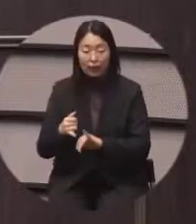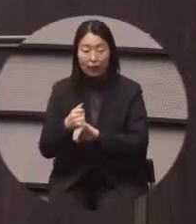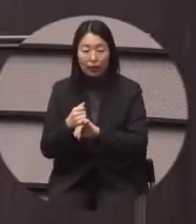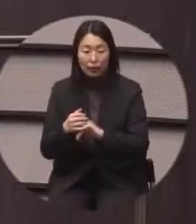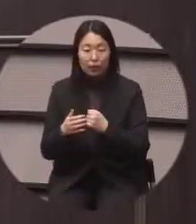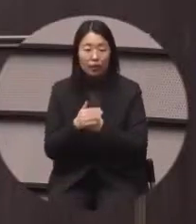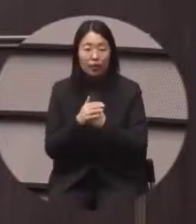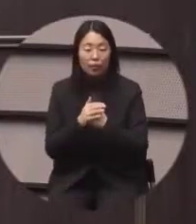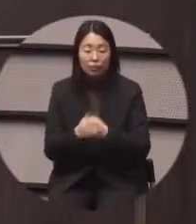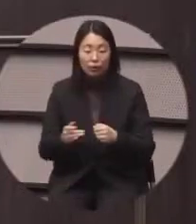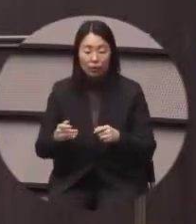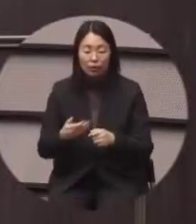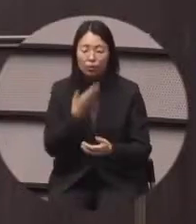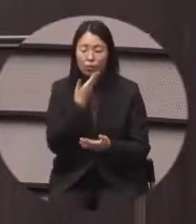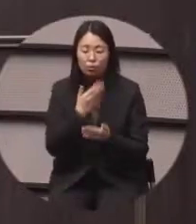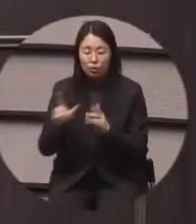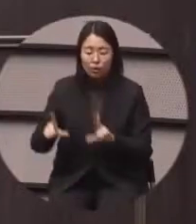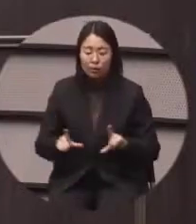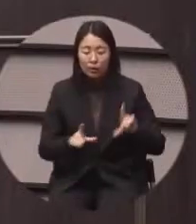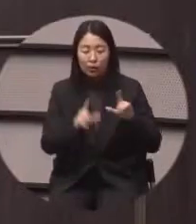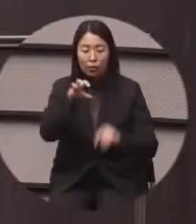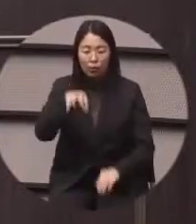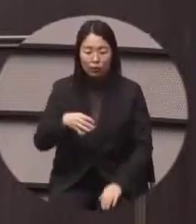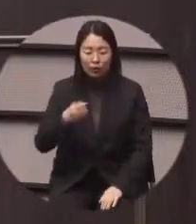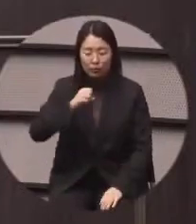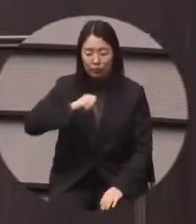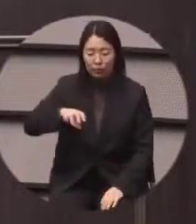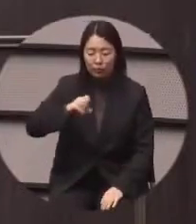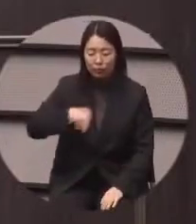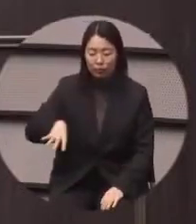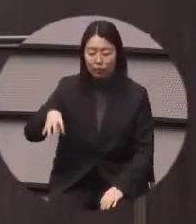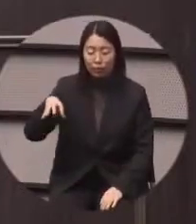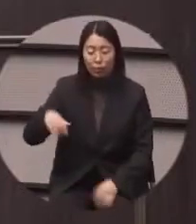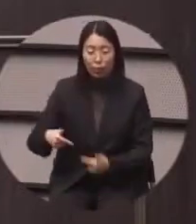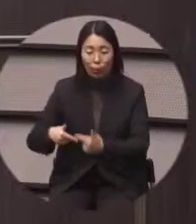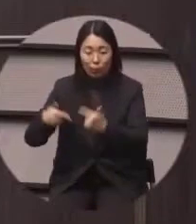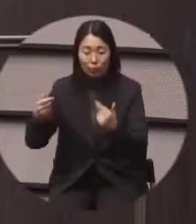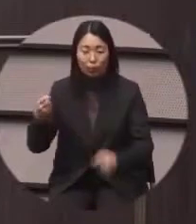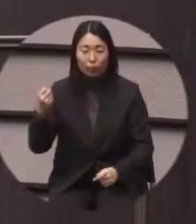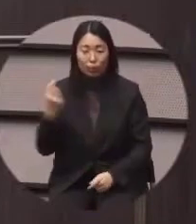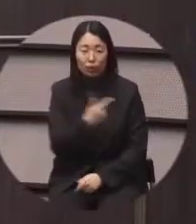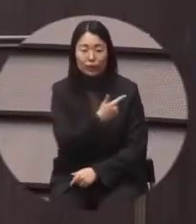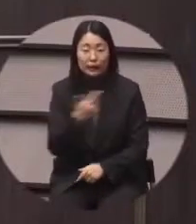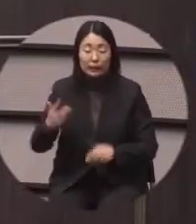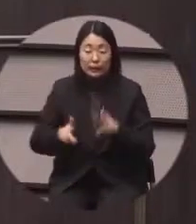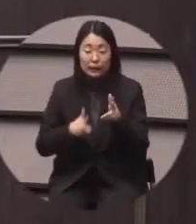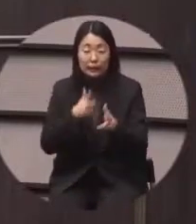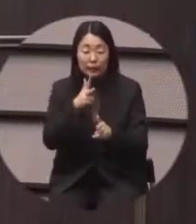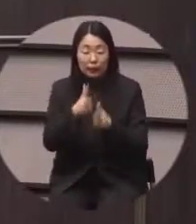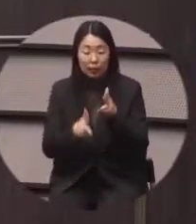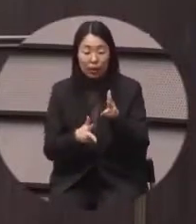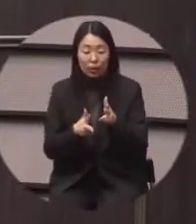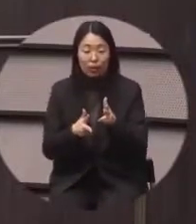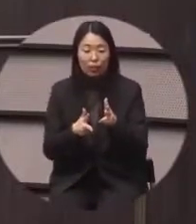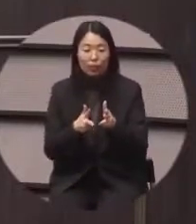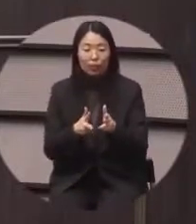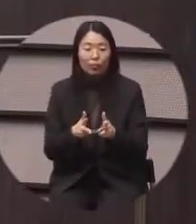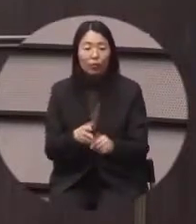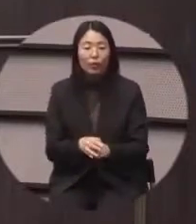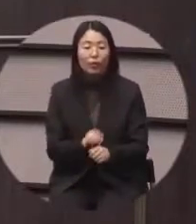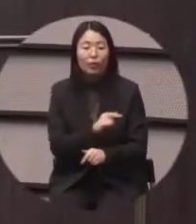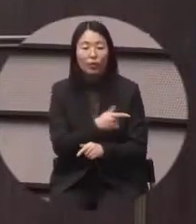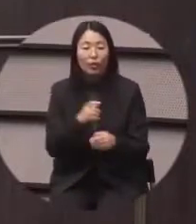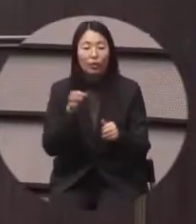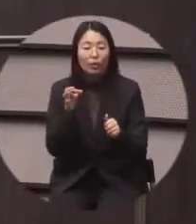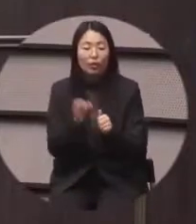주요 생활 권역의 하수처리 구역 확대 그리고 대규모 개발 사업의 계획 하수 물량 미반영에